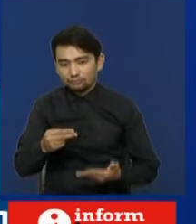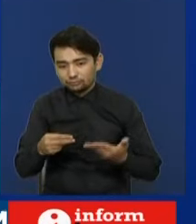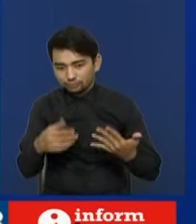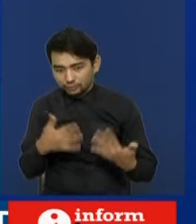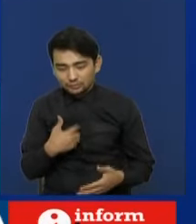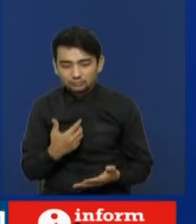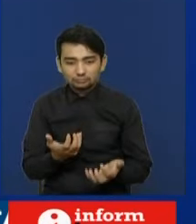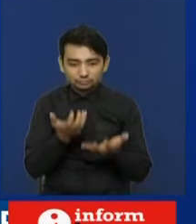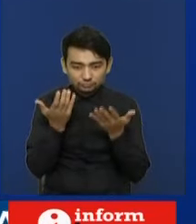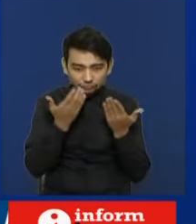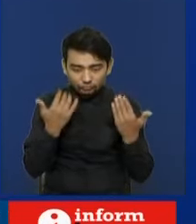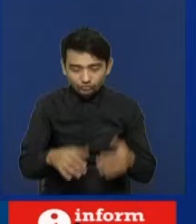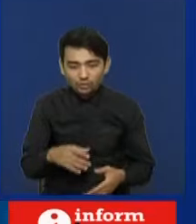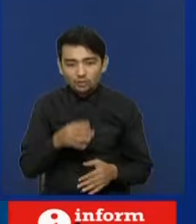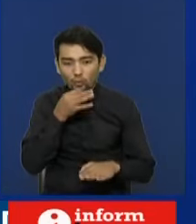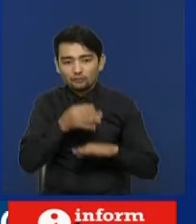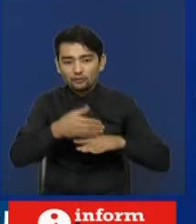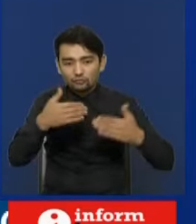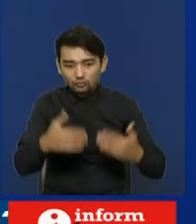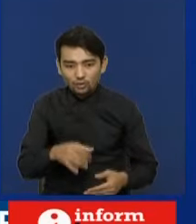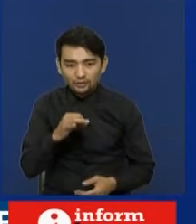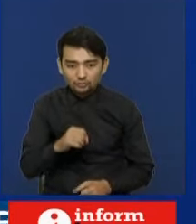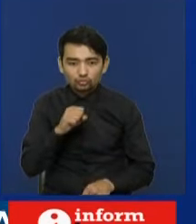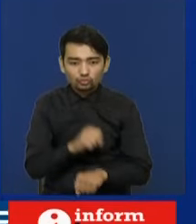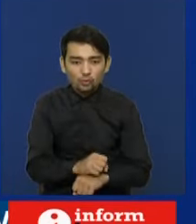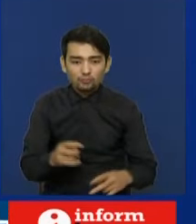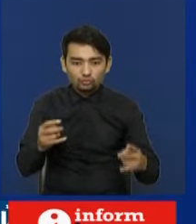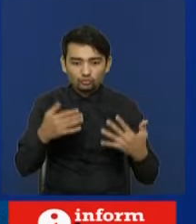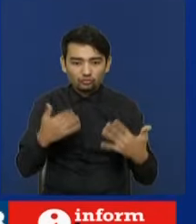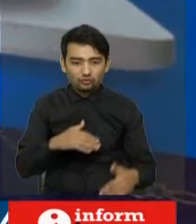было подтверждено. Я думаю, на этом надо остановиться.